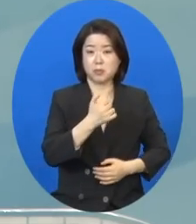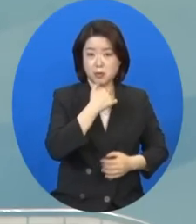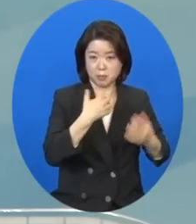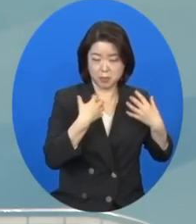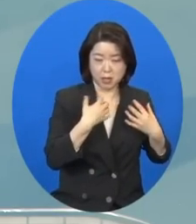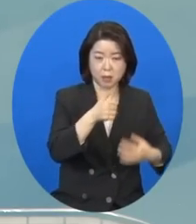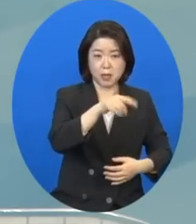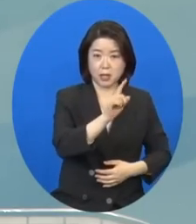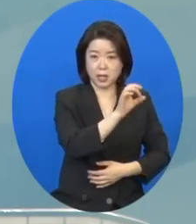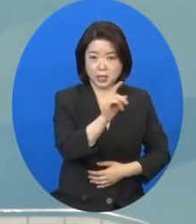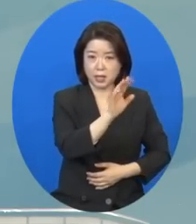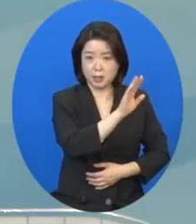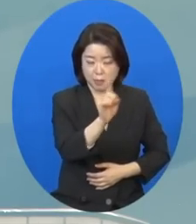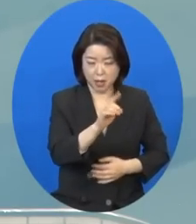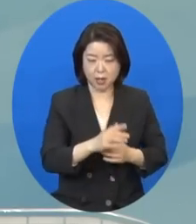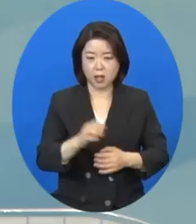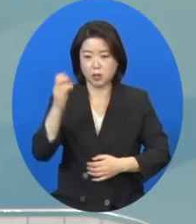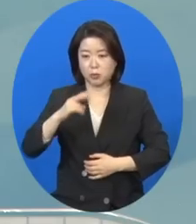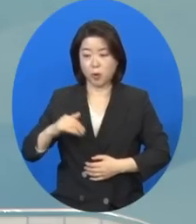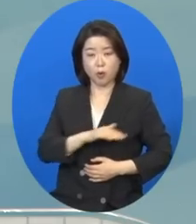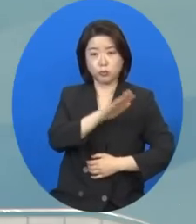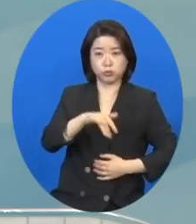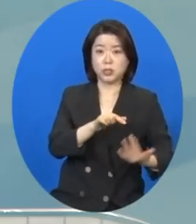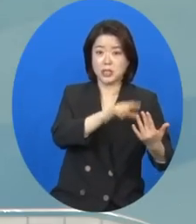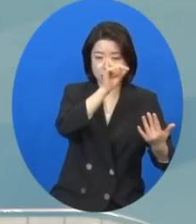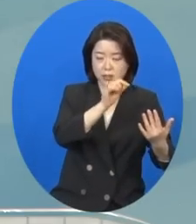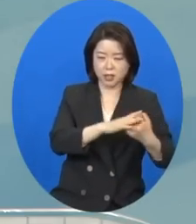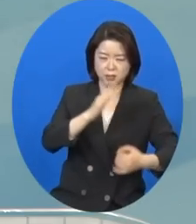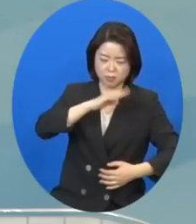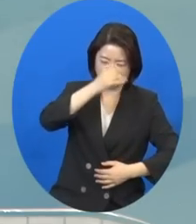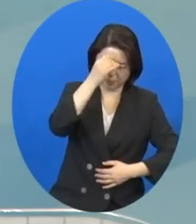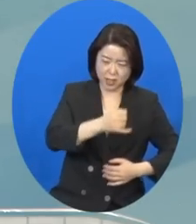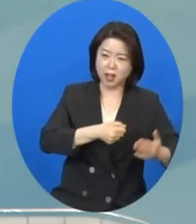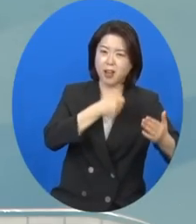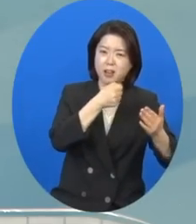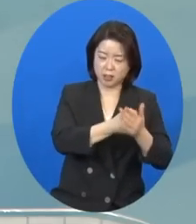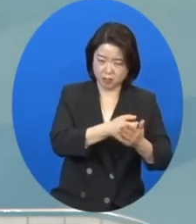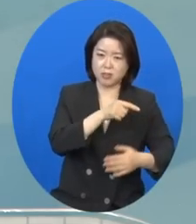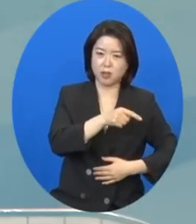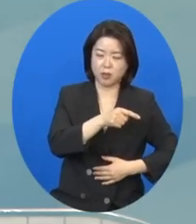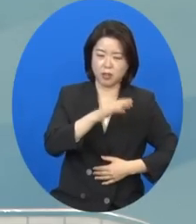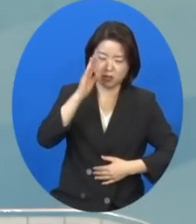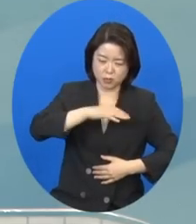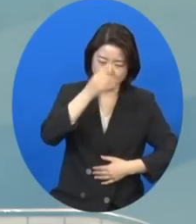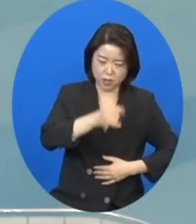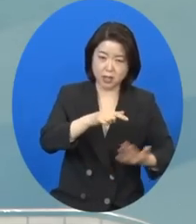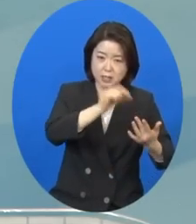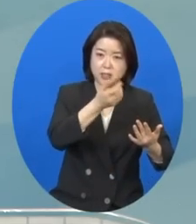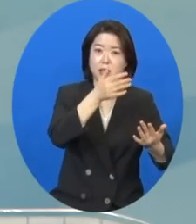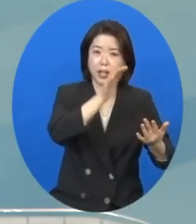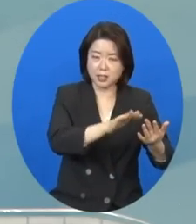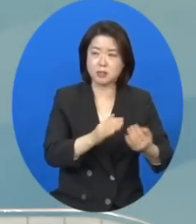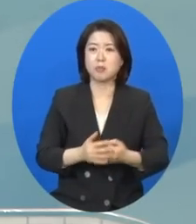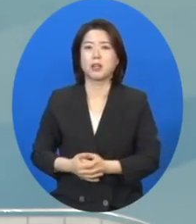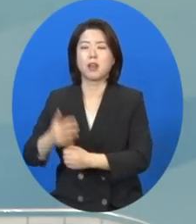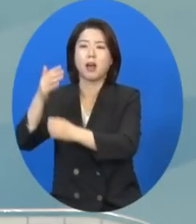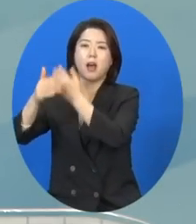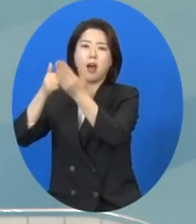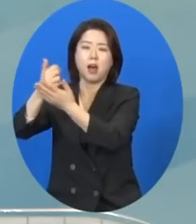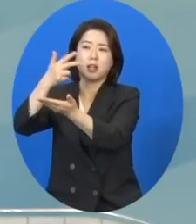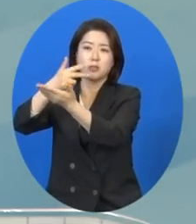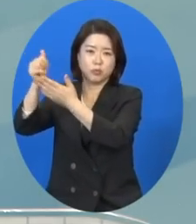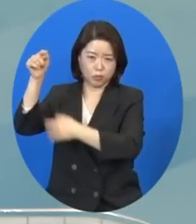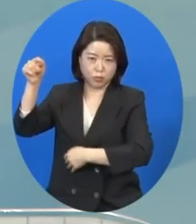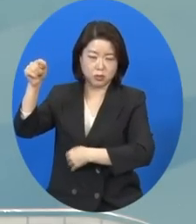가야바와 심지어 우리들의 선택은 최악의 결정을 내리고 최악의 선택을 했지만 하나님과